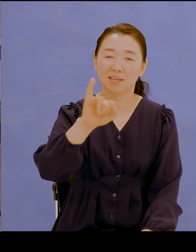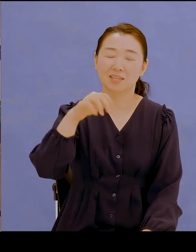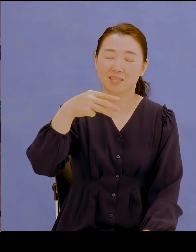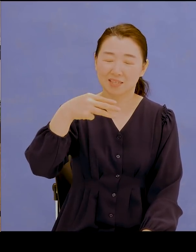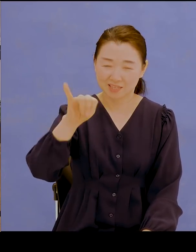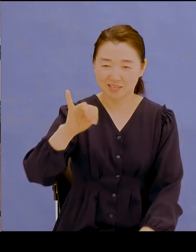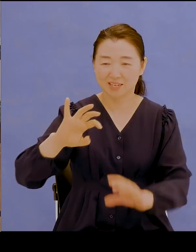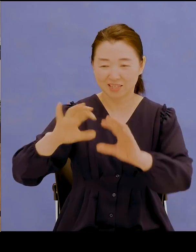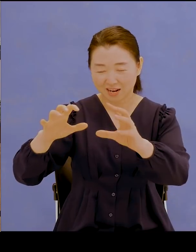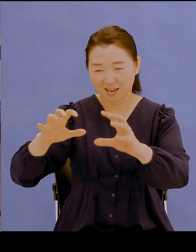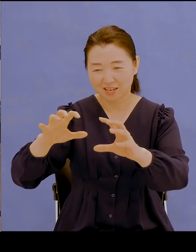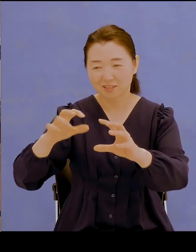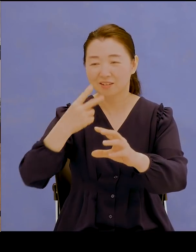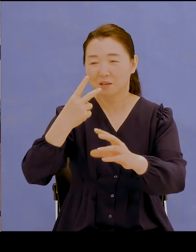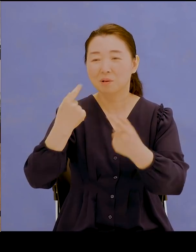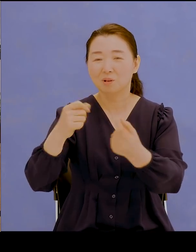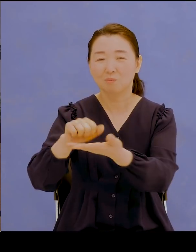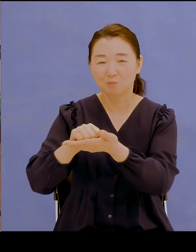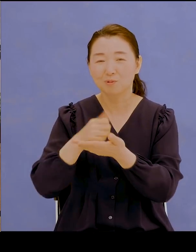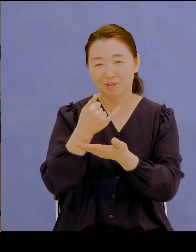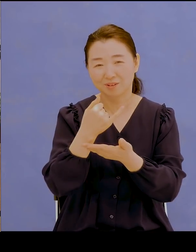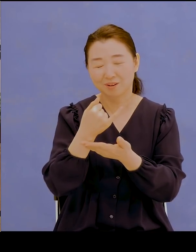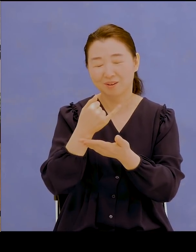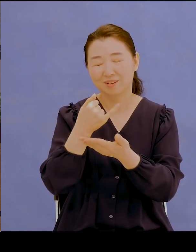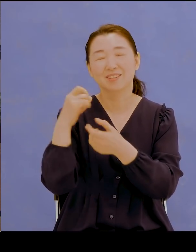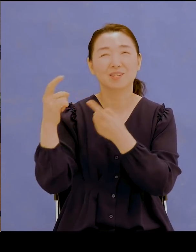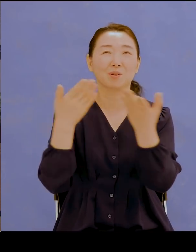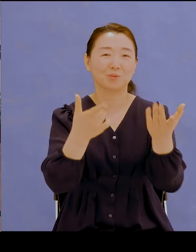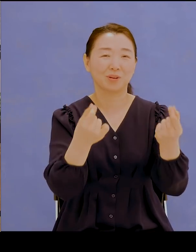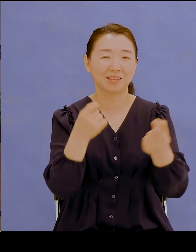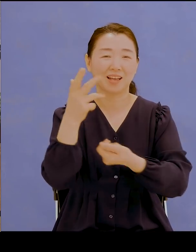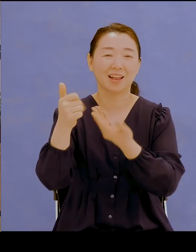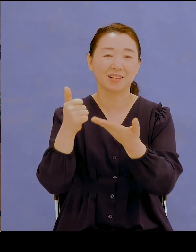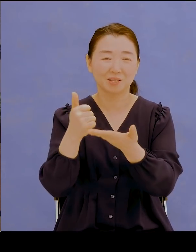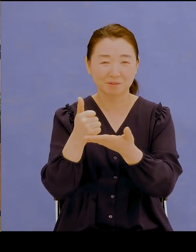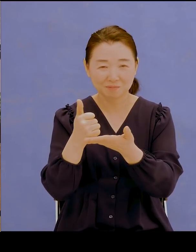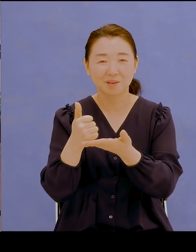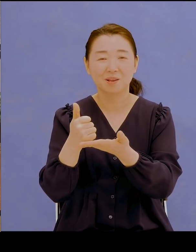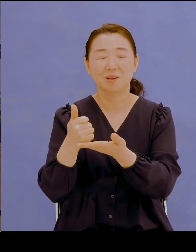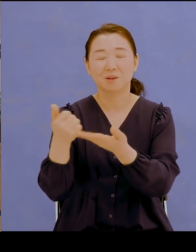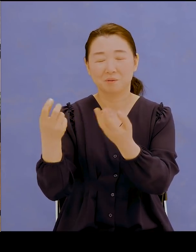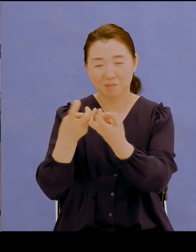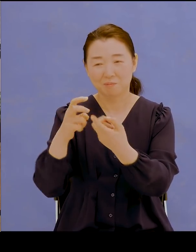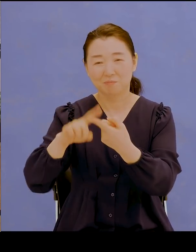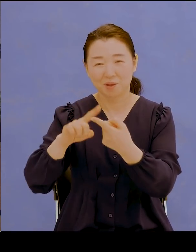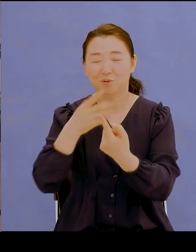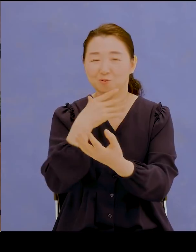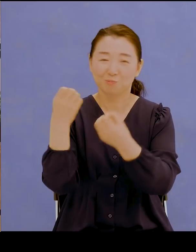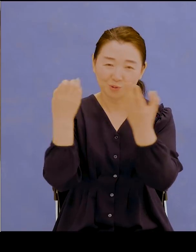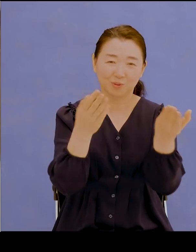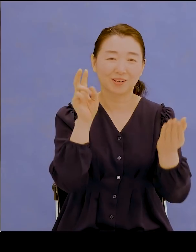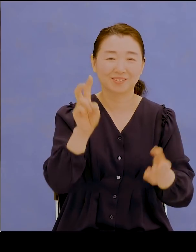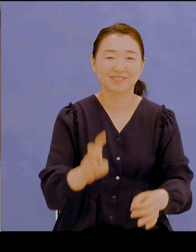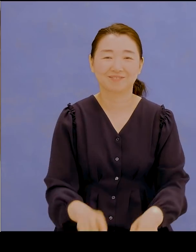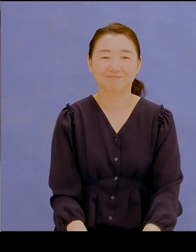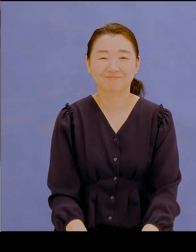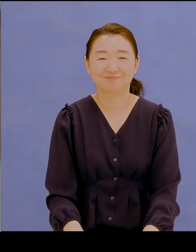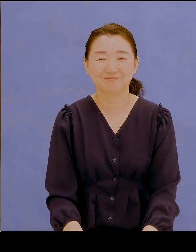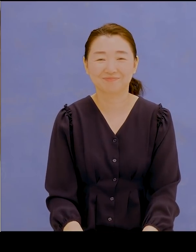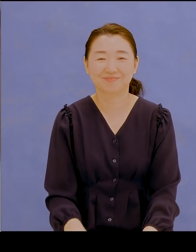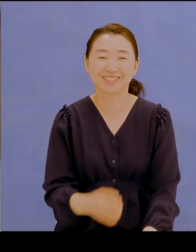네. 생명처럼 품을 수 있도록 마음을 주신 거니까 예 아마 하나님께서 또 다른 방법으로 큰 축복을 내려주실 거예요.